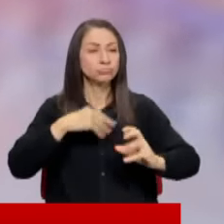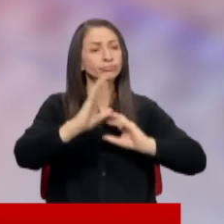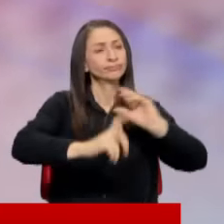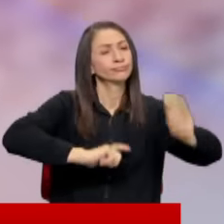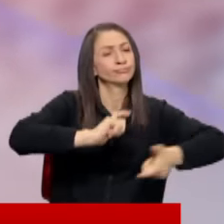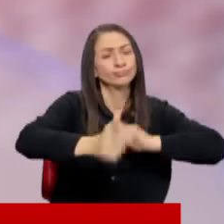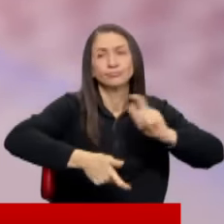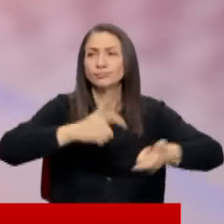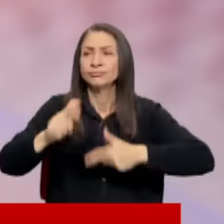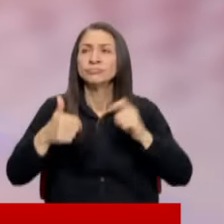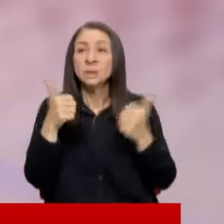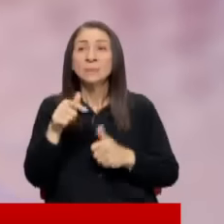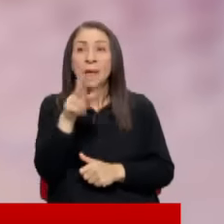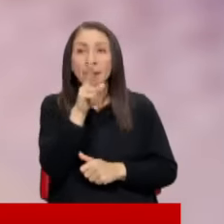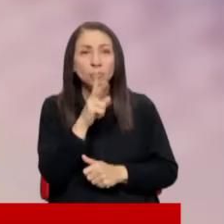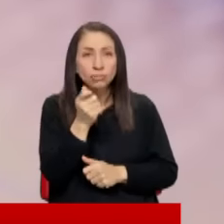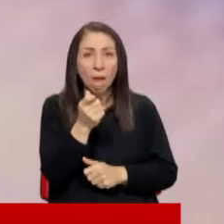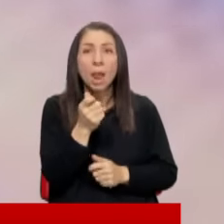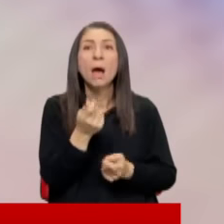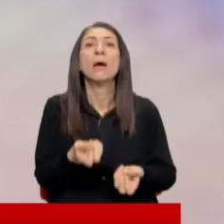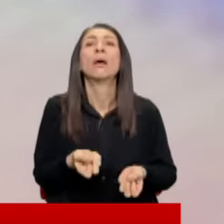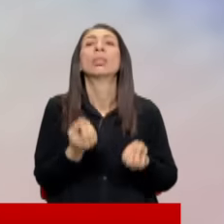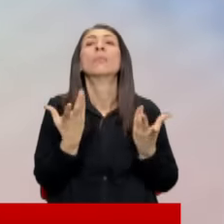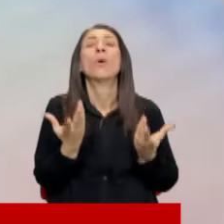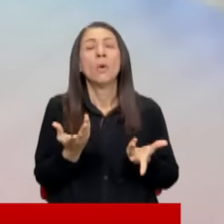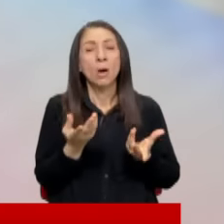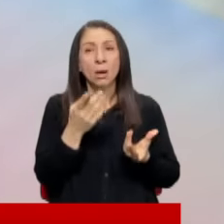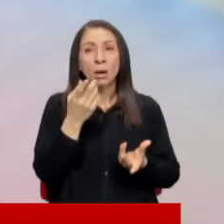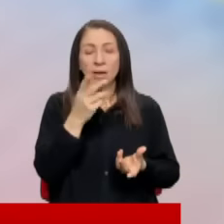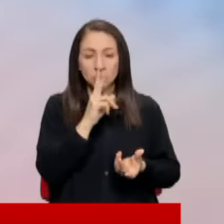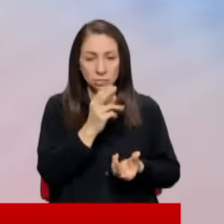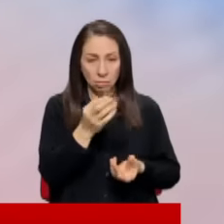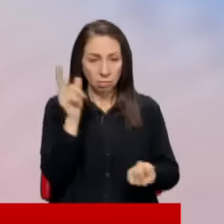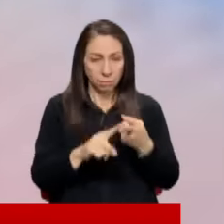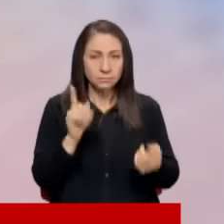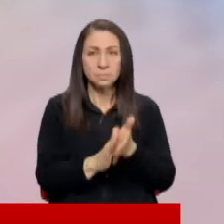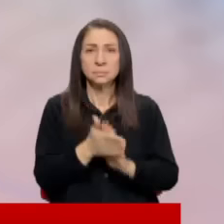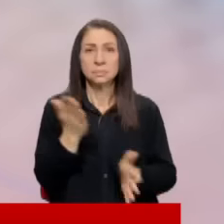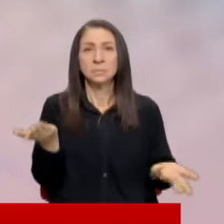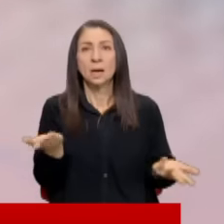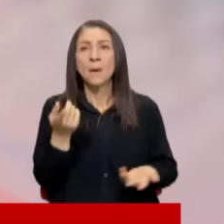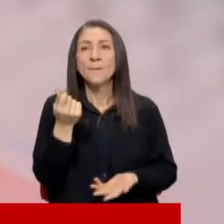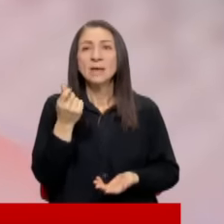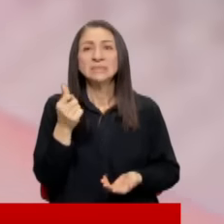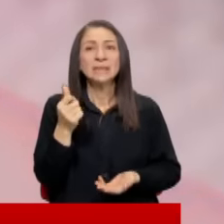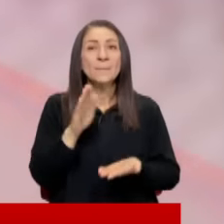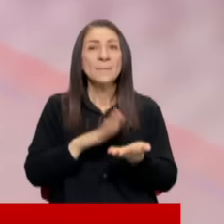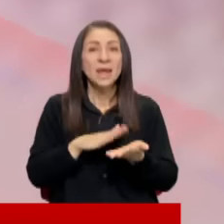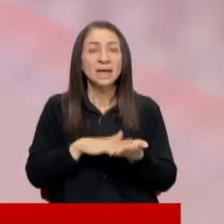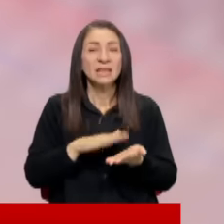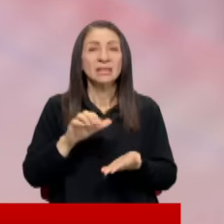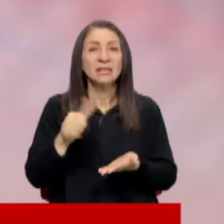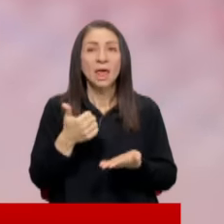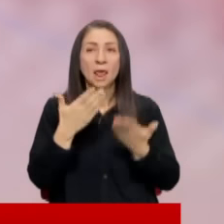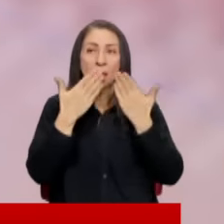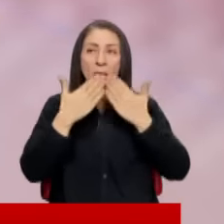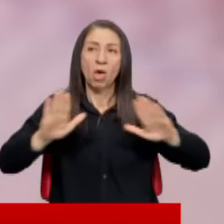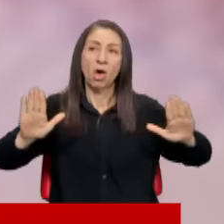Şimdi 200 lirayla dolmuyor. 200 lira bir çırpıda harcanıp gidiyor. Paramızın bereketi